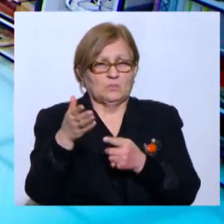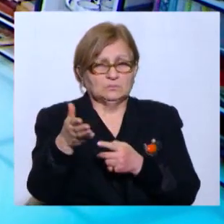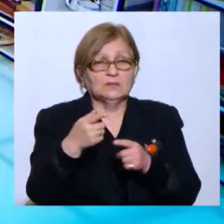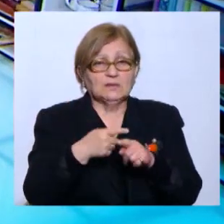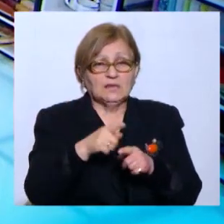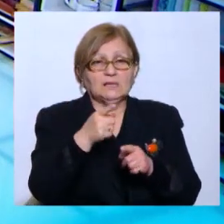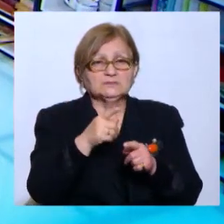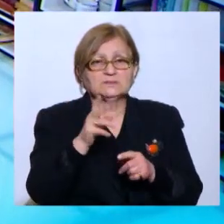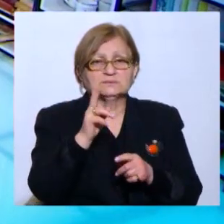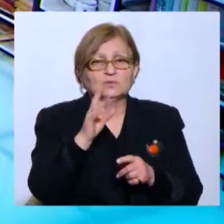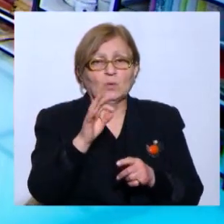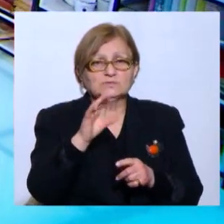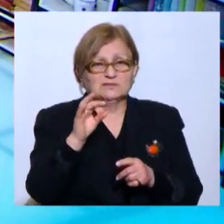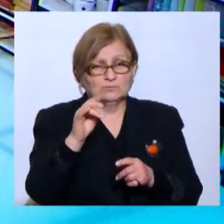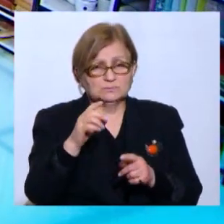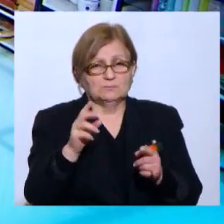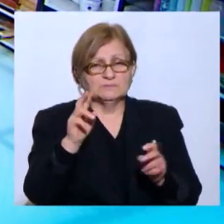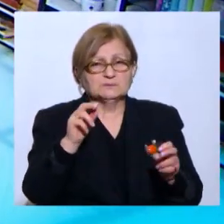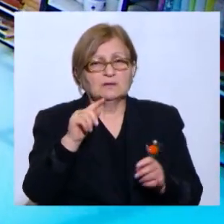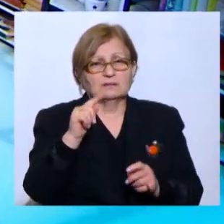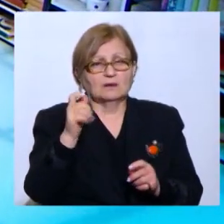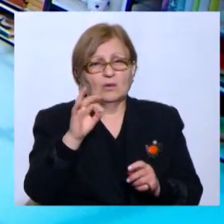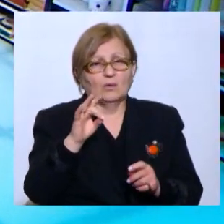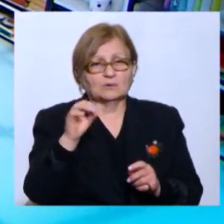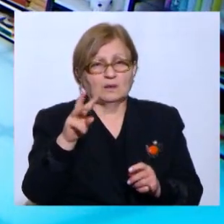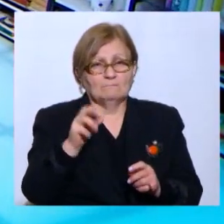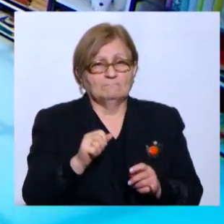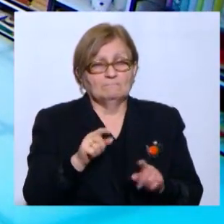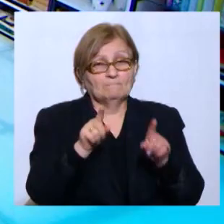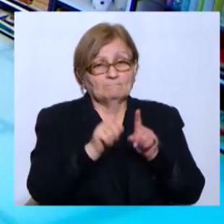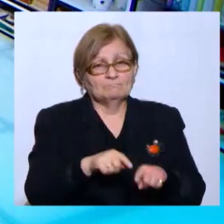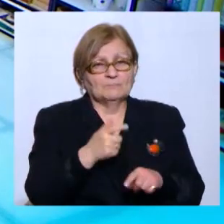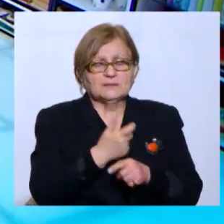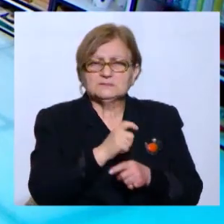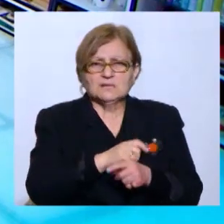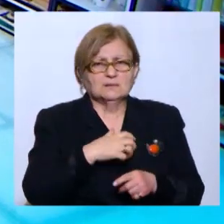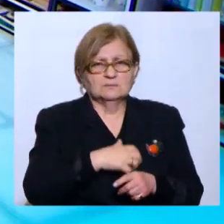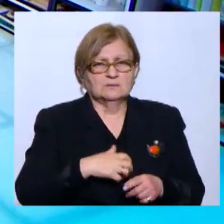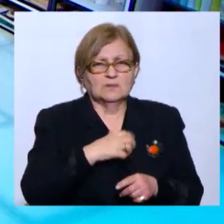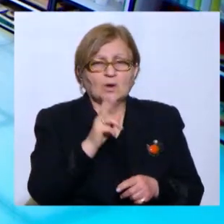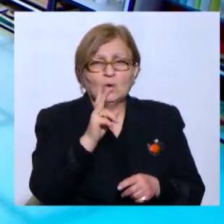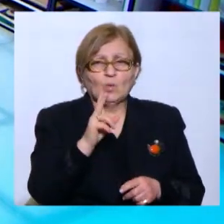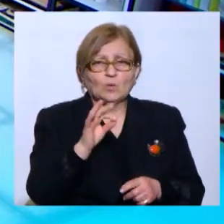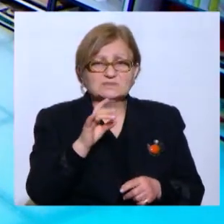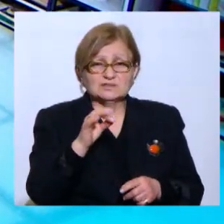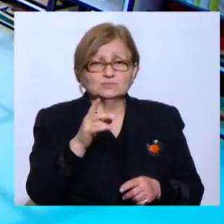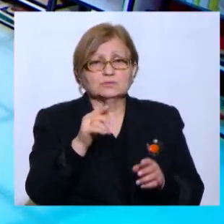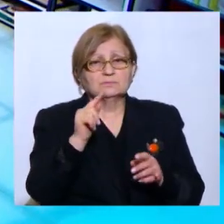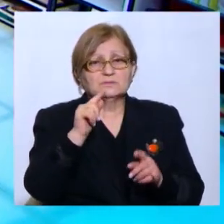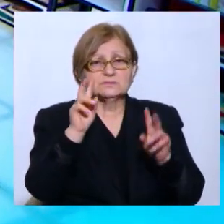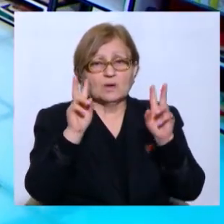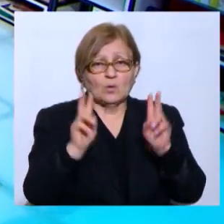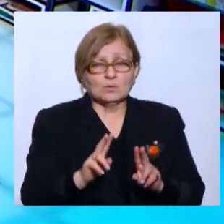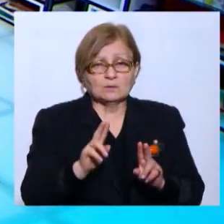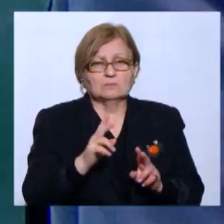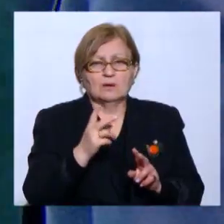თეორემა. ეს არის ერთ-ერთი ვარიანტი. ასევე ძალიან მნიშვნელოვანია კოსინუსების თეორემის გამოყენება იმ შემთხვევაში, როცა